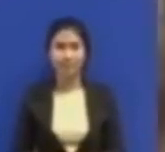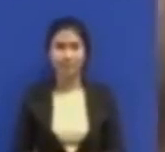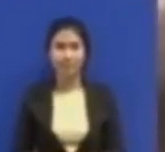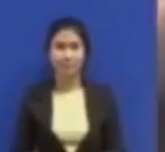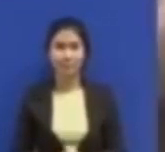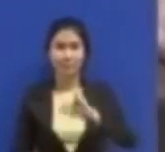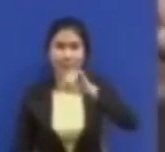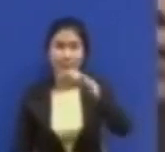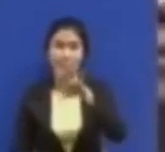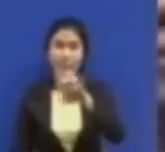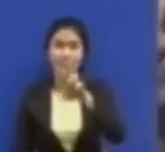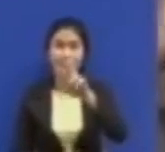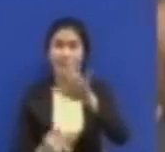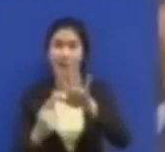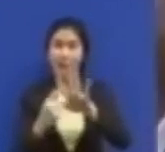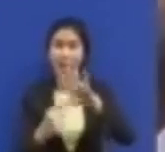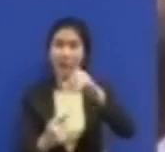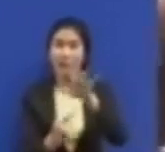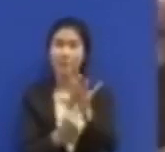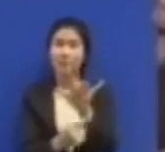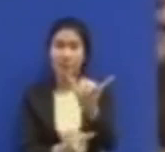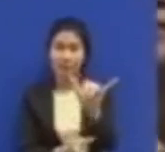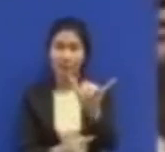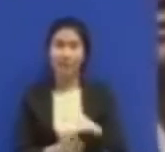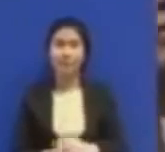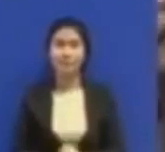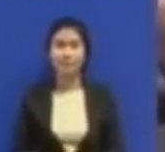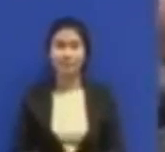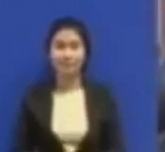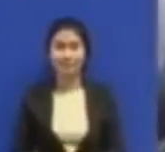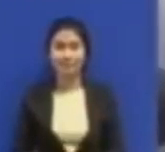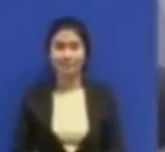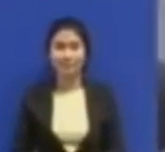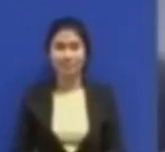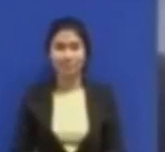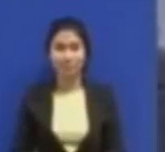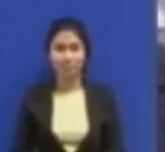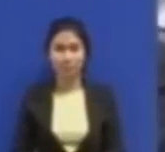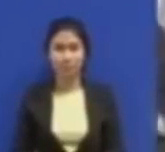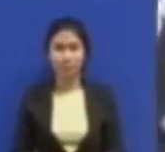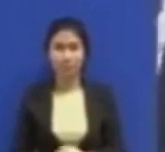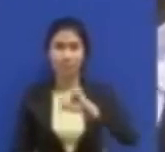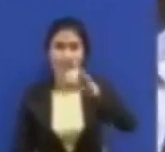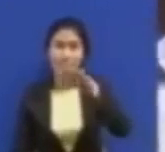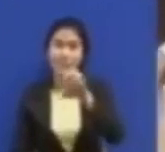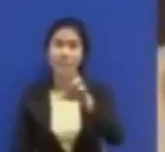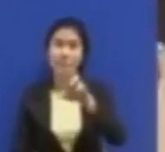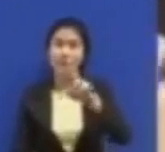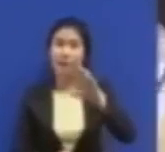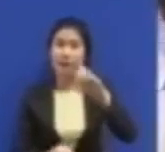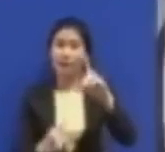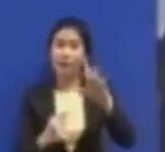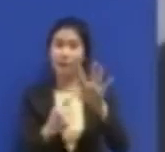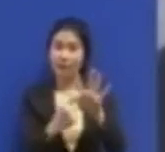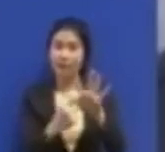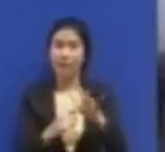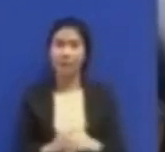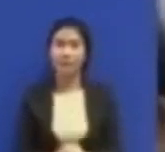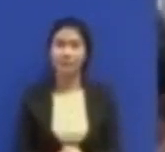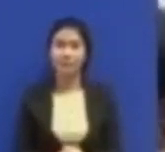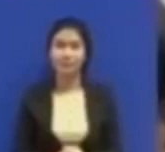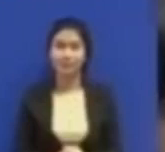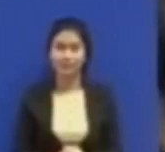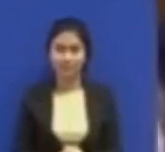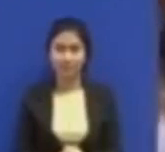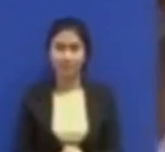รชัยมูลทองลอย23นางจิรดาสงประชา24